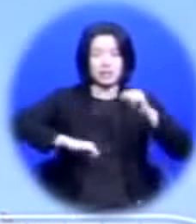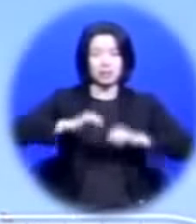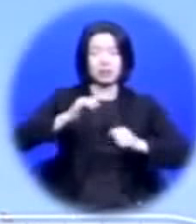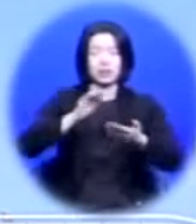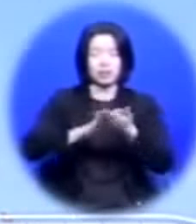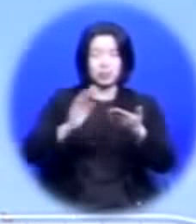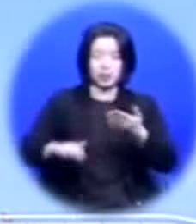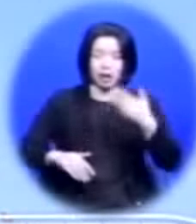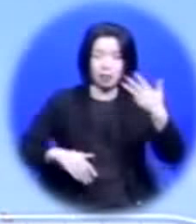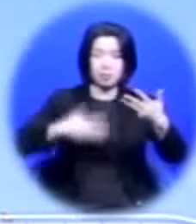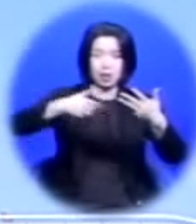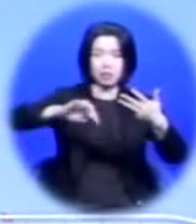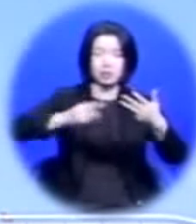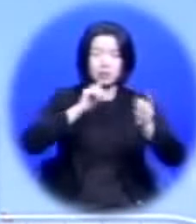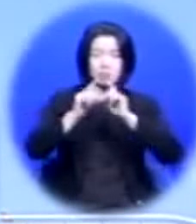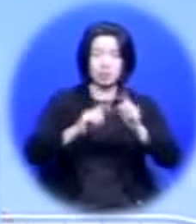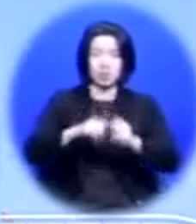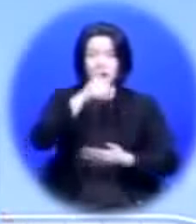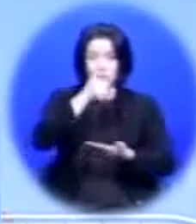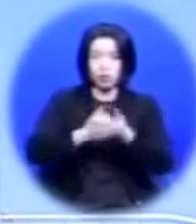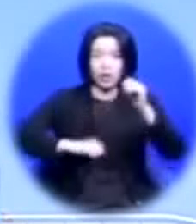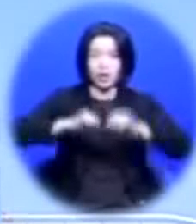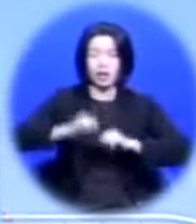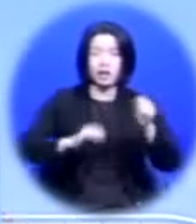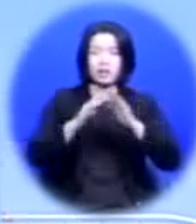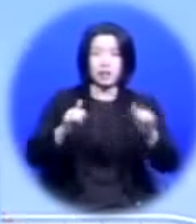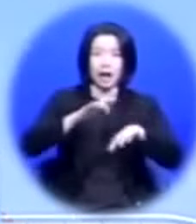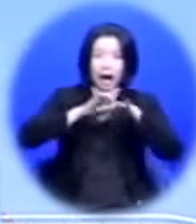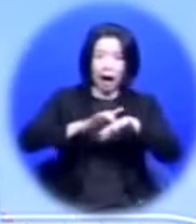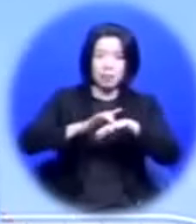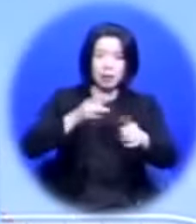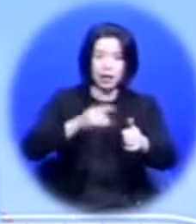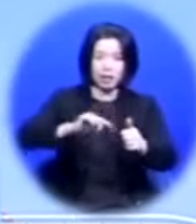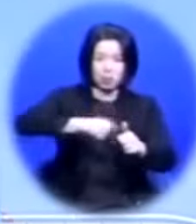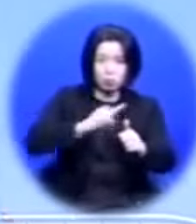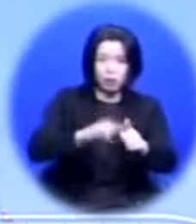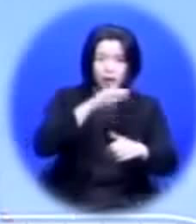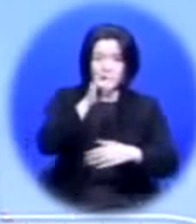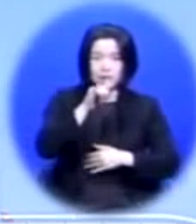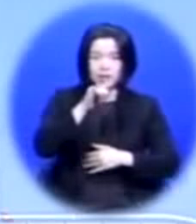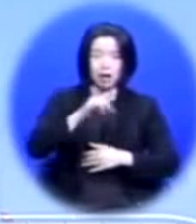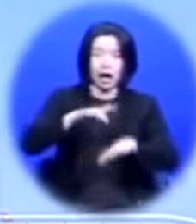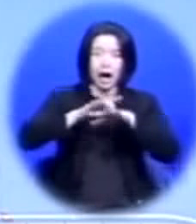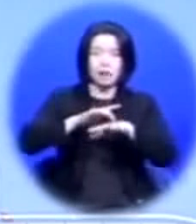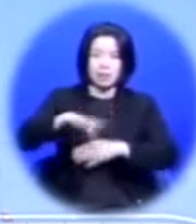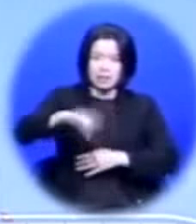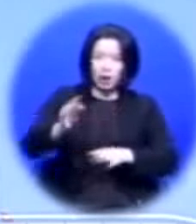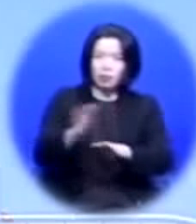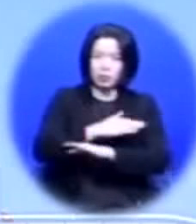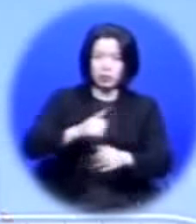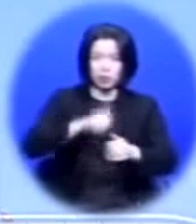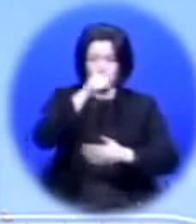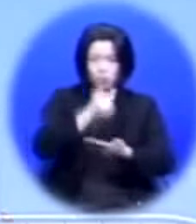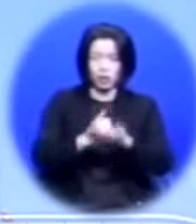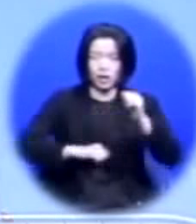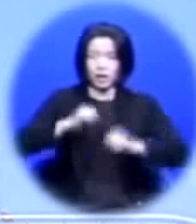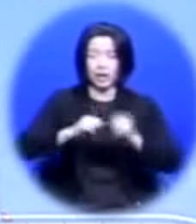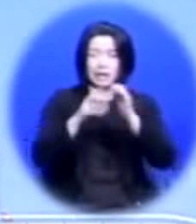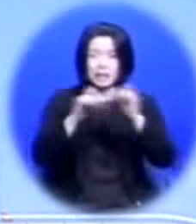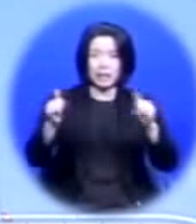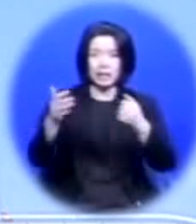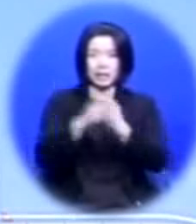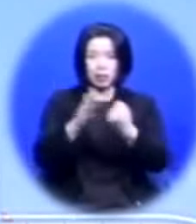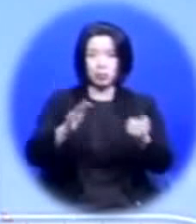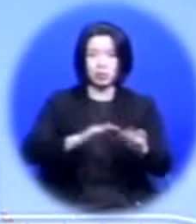88절 말씀에 죄를 짓는 사람은 악마에게 속해 있습니다 악마는 처음부터 죄를 짓는 자이기